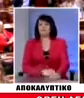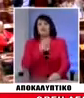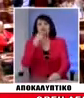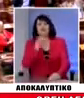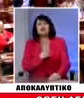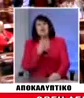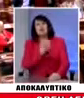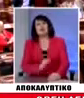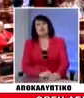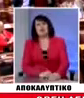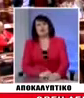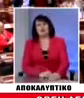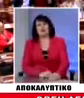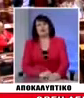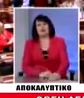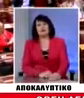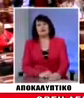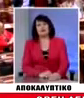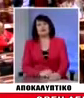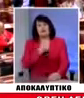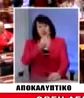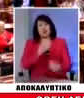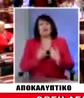Κύριε Λεβέντη, παρακαλώ καθίστε κάτω.